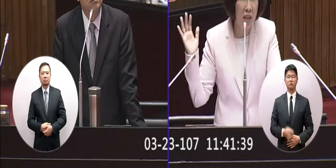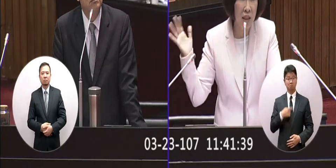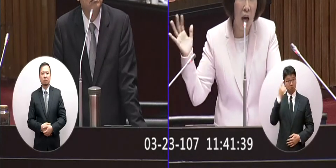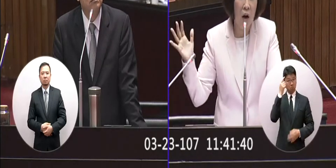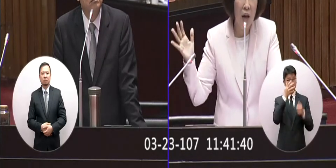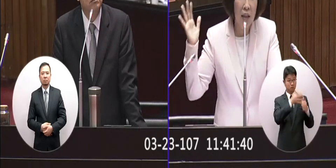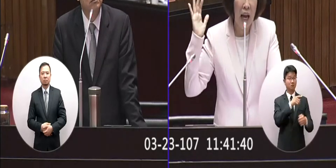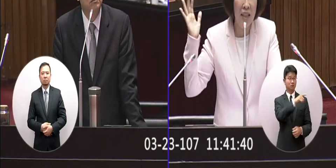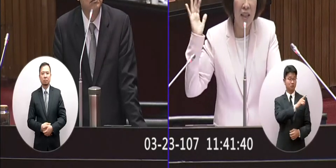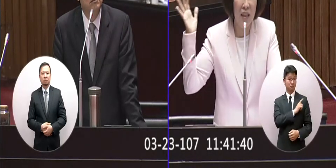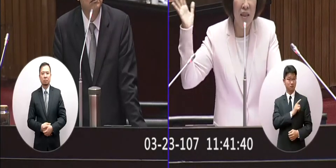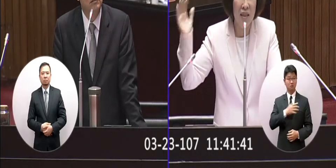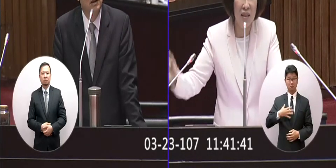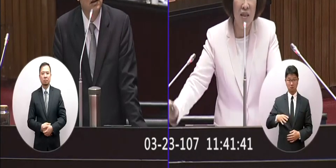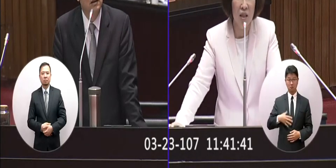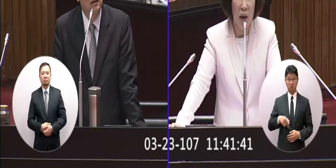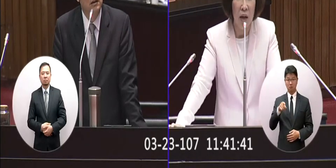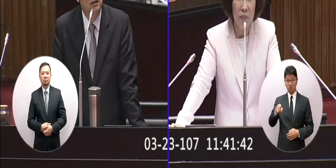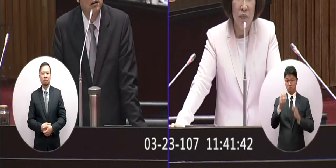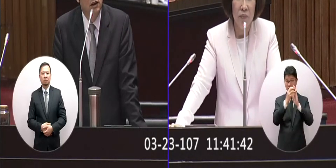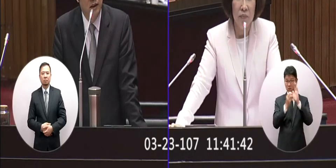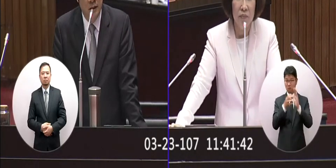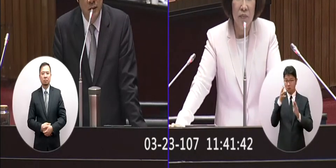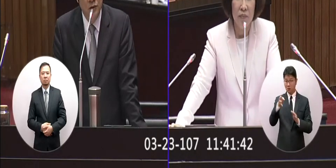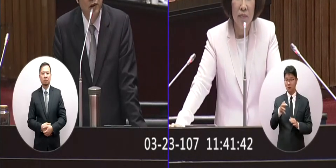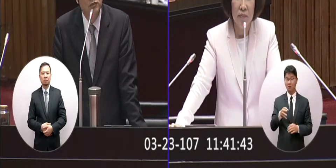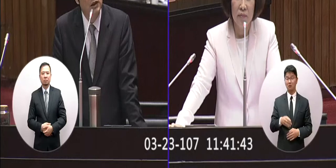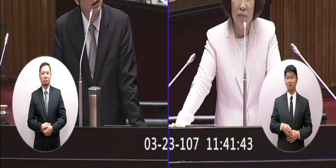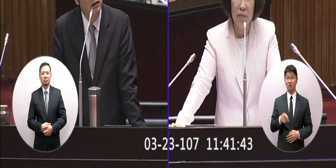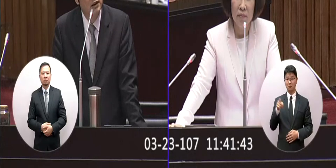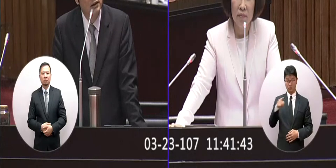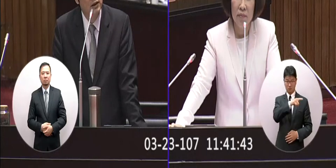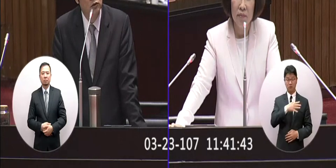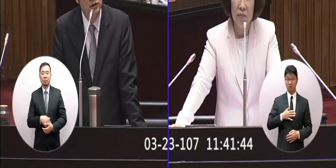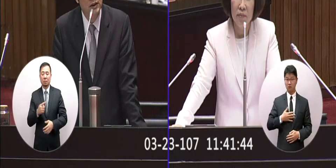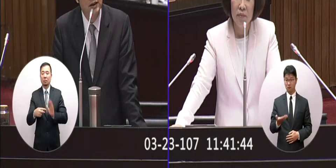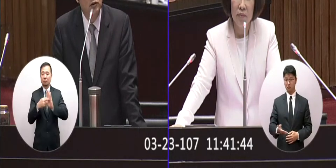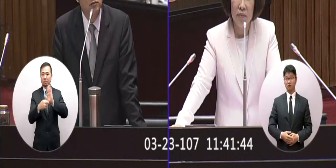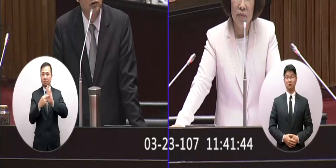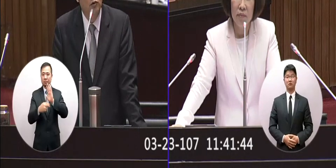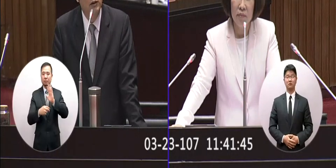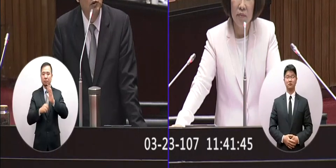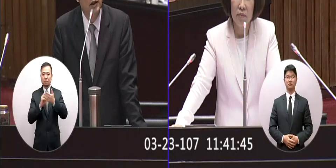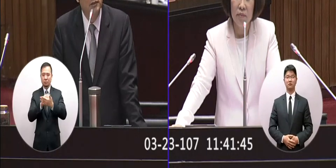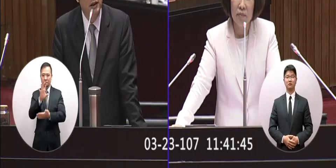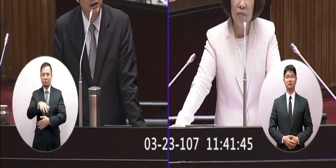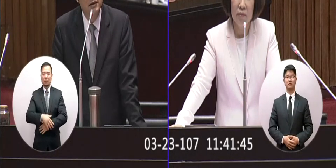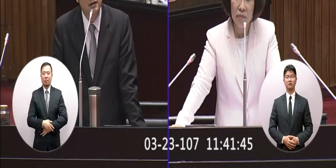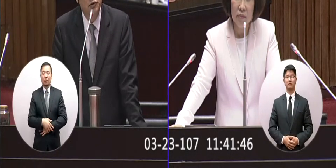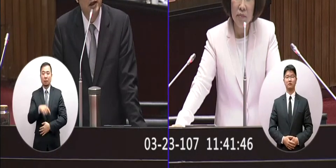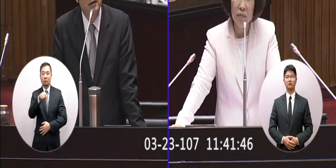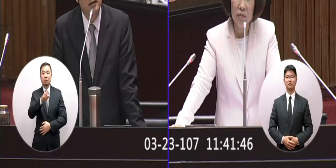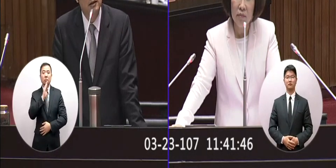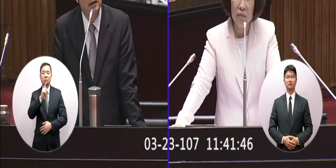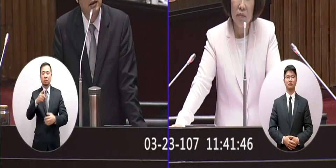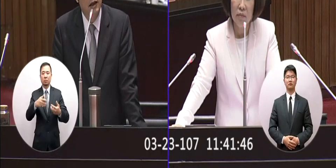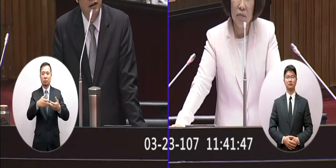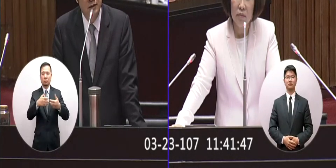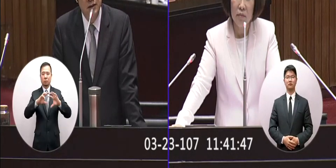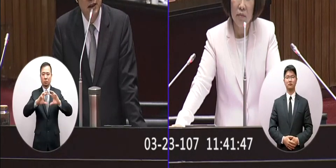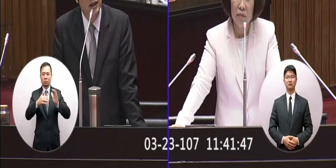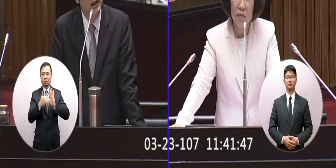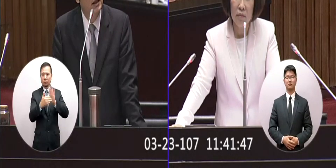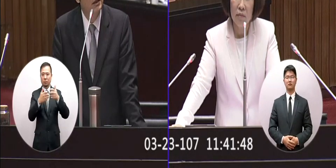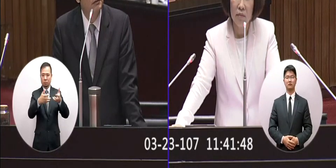长，你知道他写了这个四个字吗？ 跟吕委员报告，因为这是国防部可以本于职权